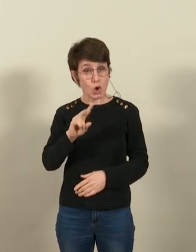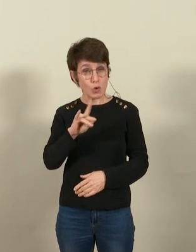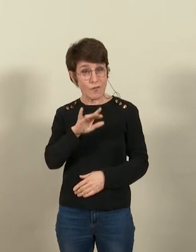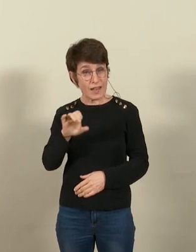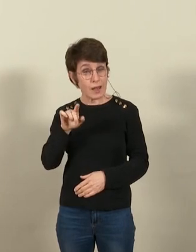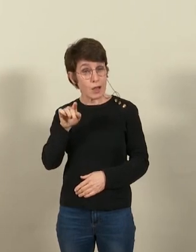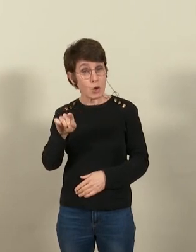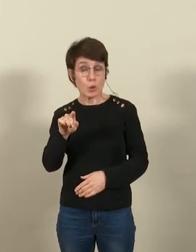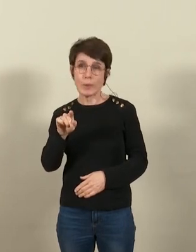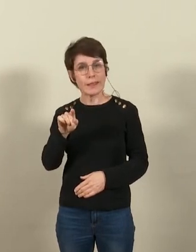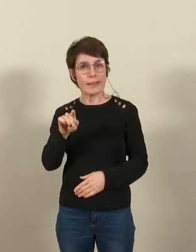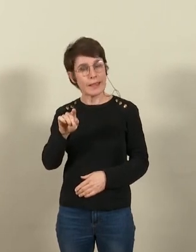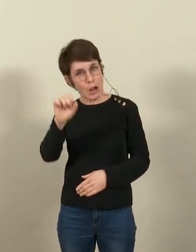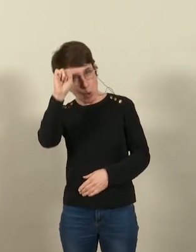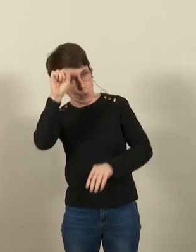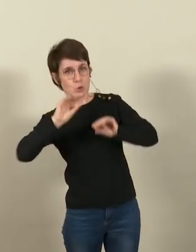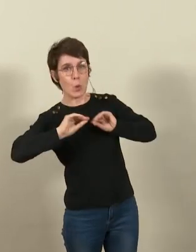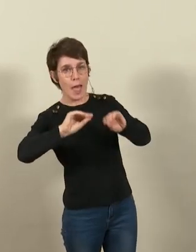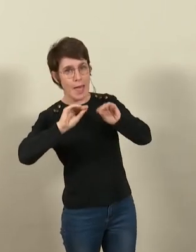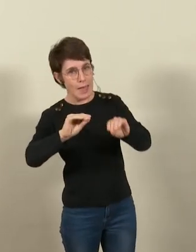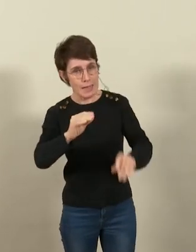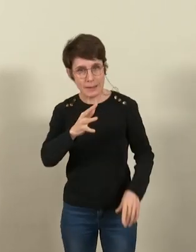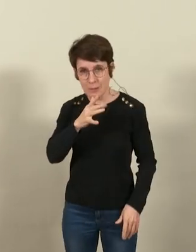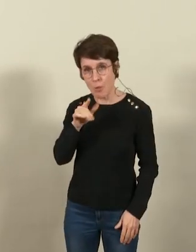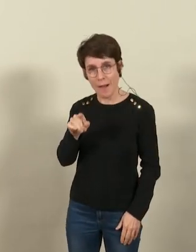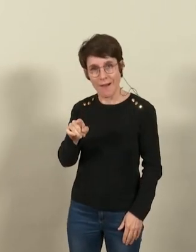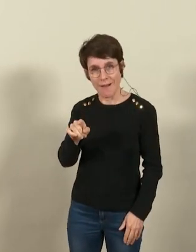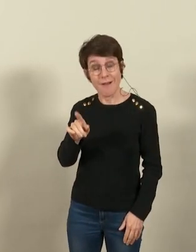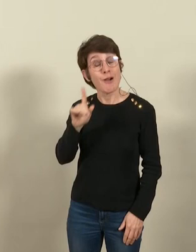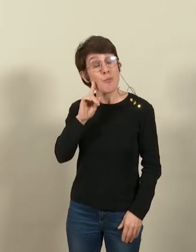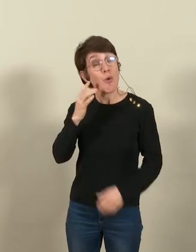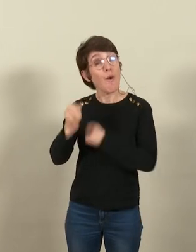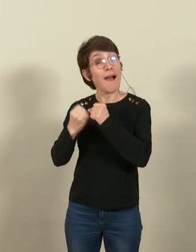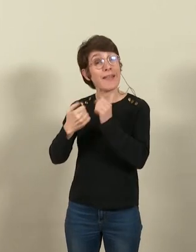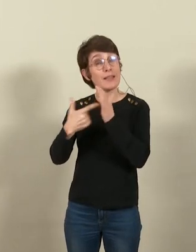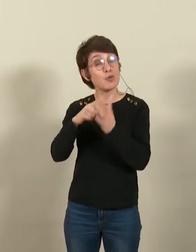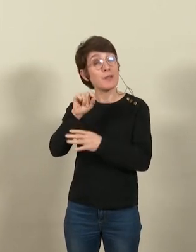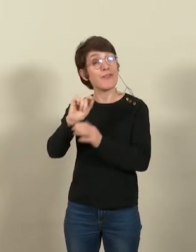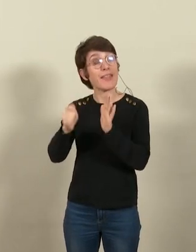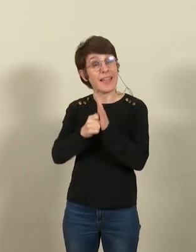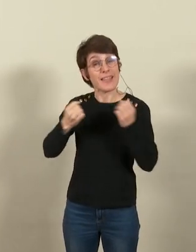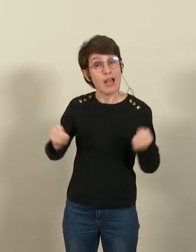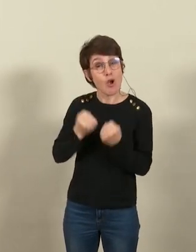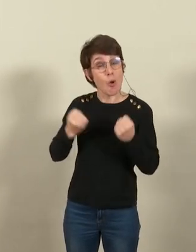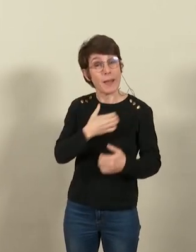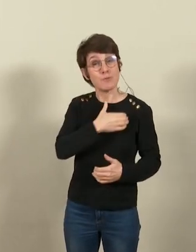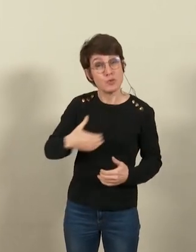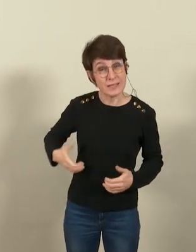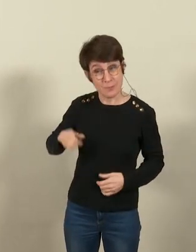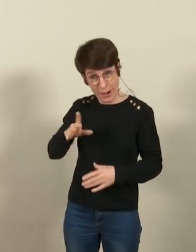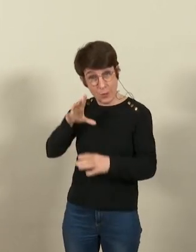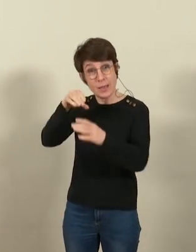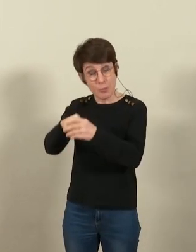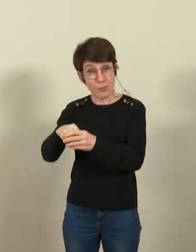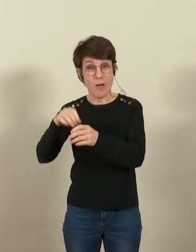à à à donner à qui que ce soit considérant qu'en 2020 pendant la campagne municipale il faisait partie des manifestants qui ont